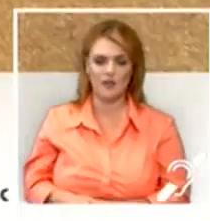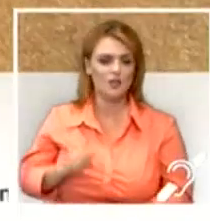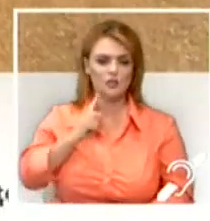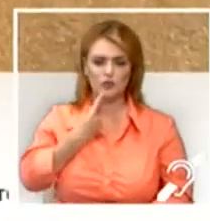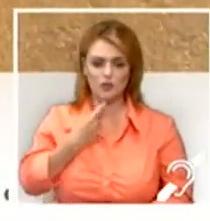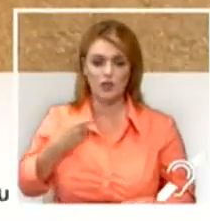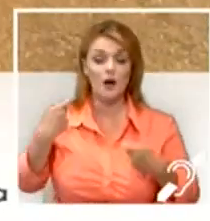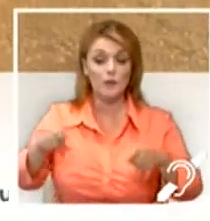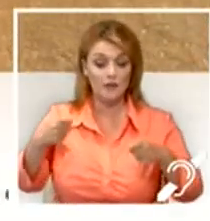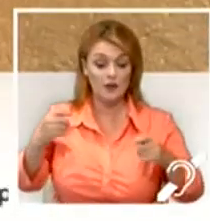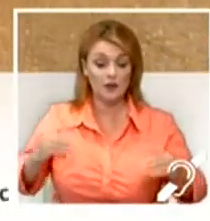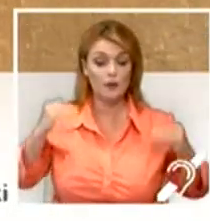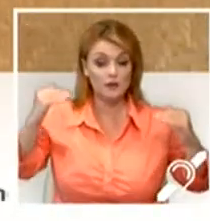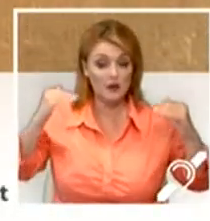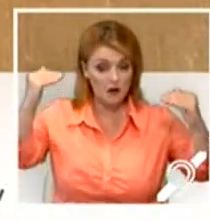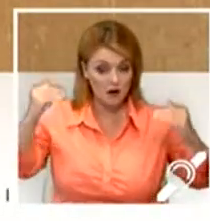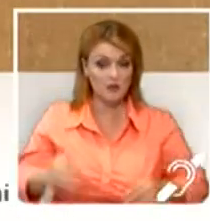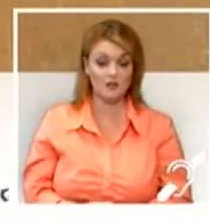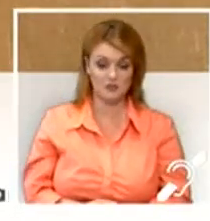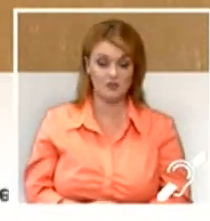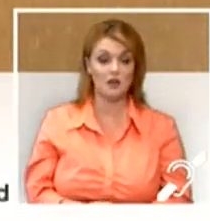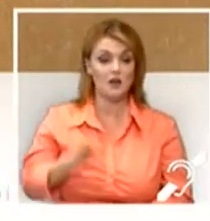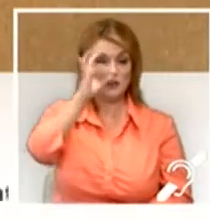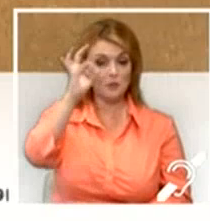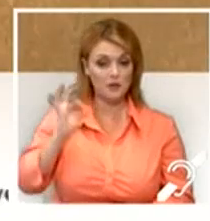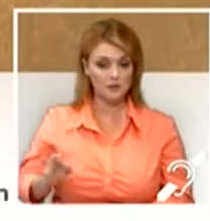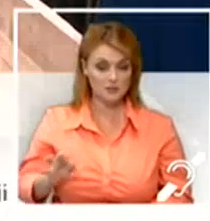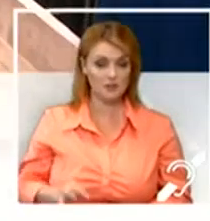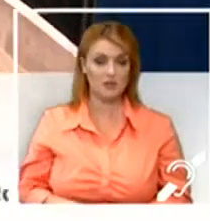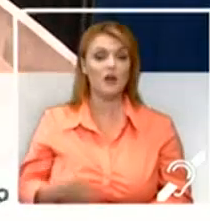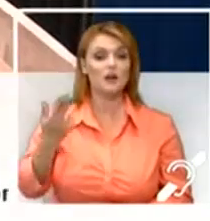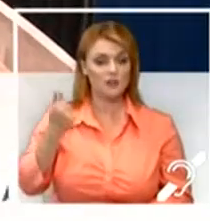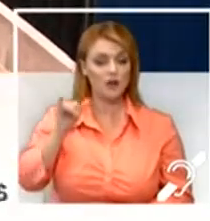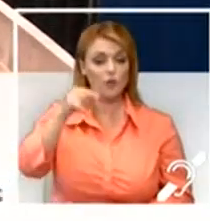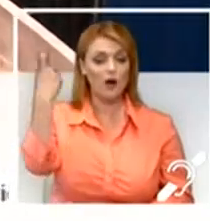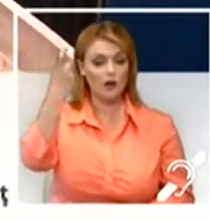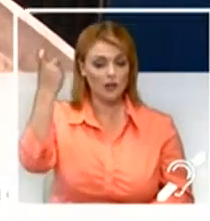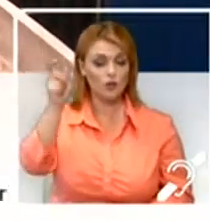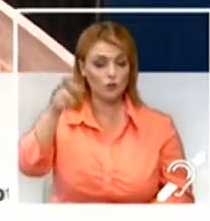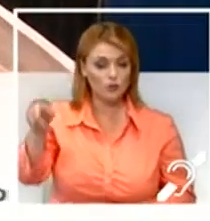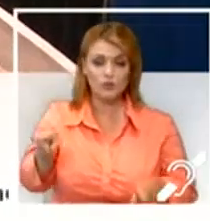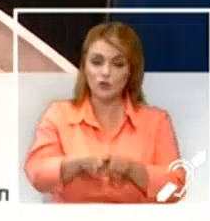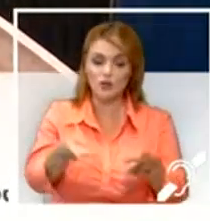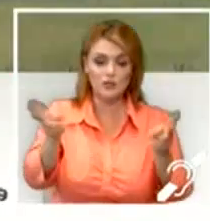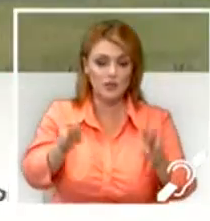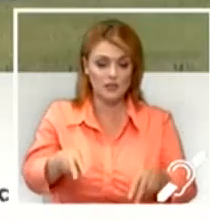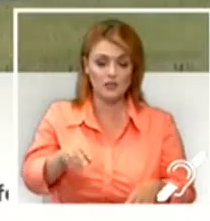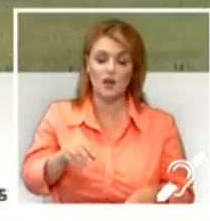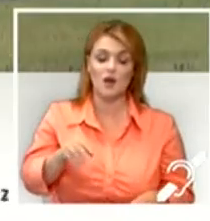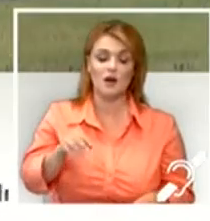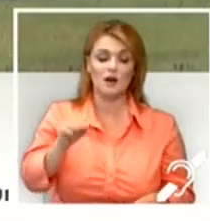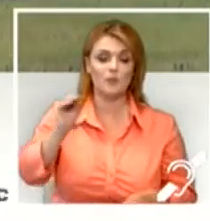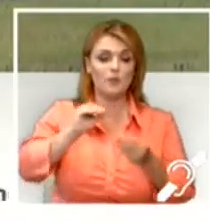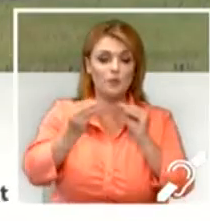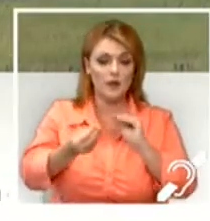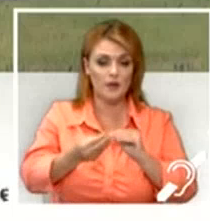precedent. Exporturile au crescut și în pofida dificultăților pe care le întâmpină agricultorii. Schimbarea lanțului logistic a dus la o majorare a costurilor